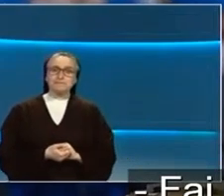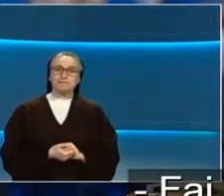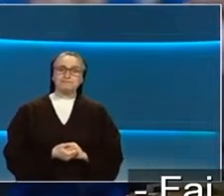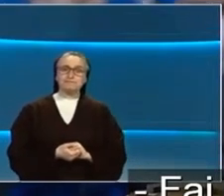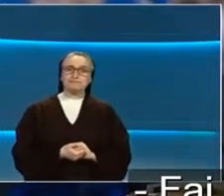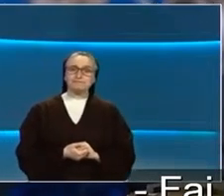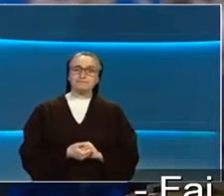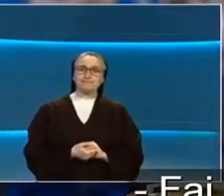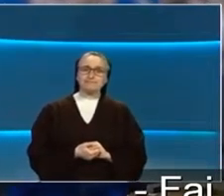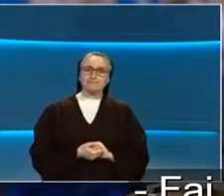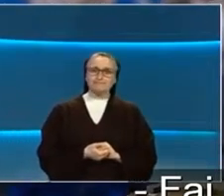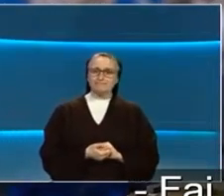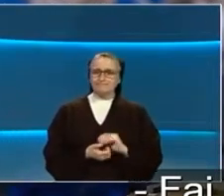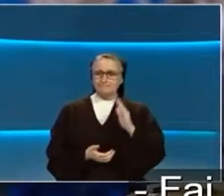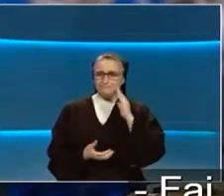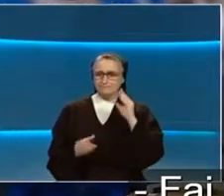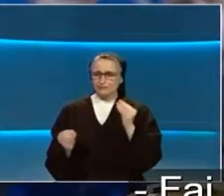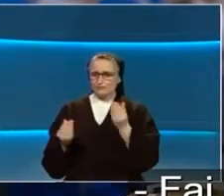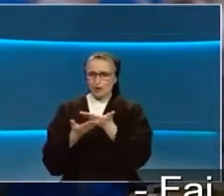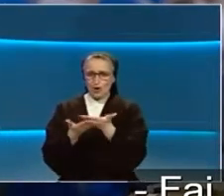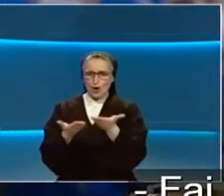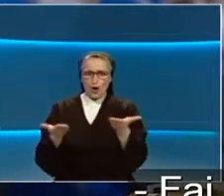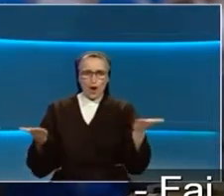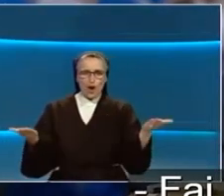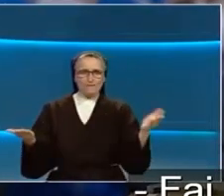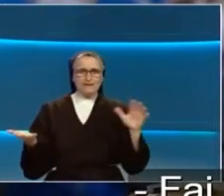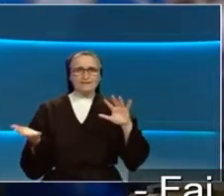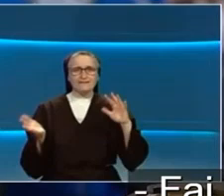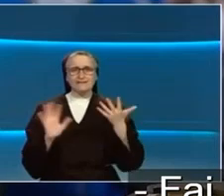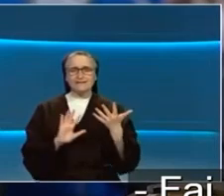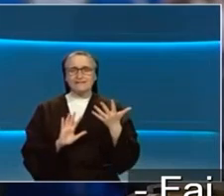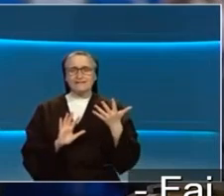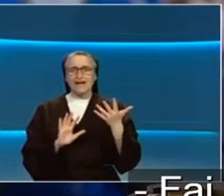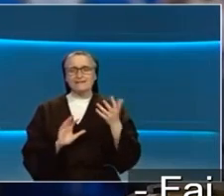Fai maturare nelle nuove generazioni